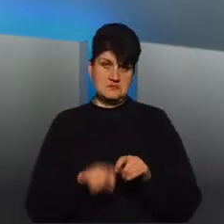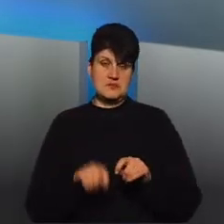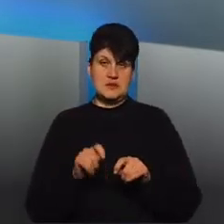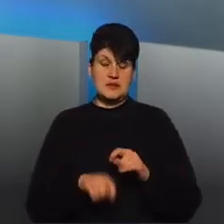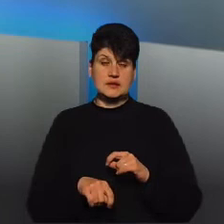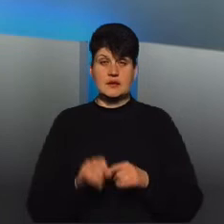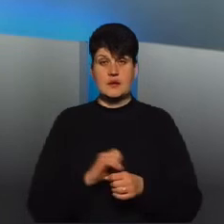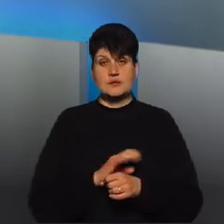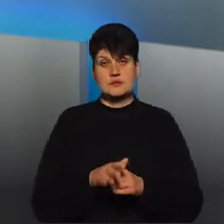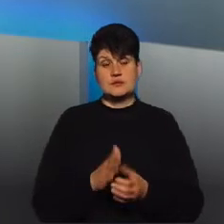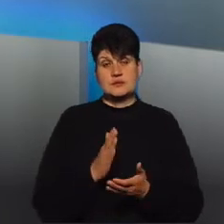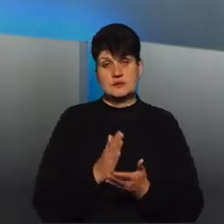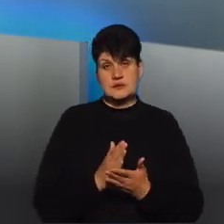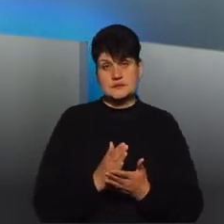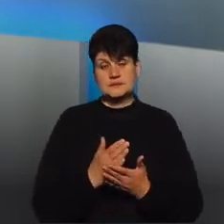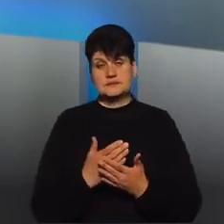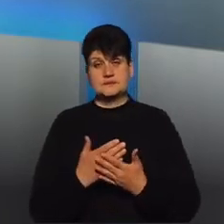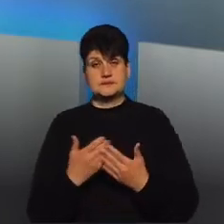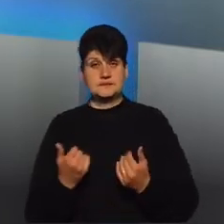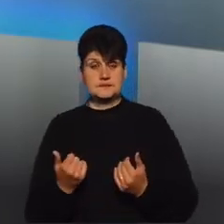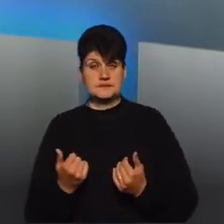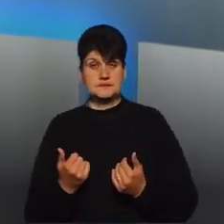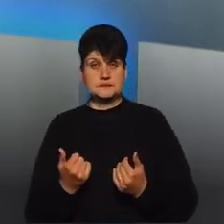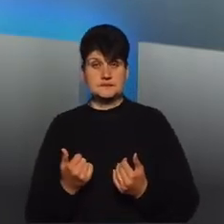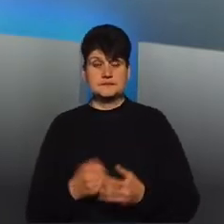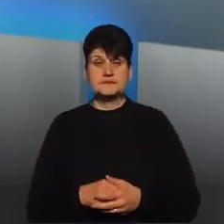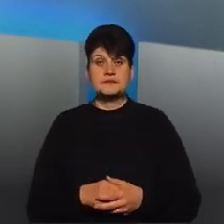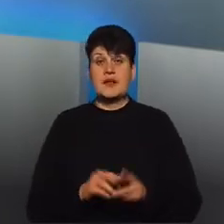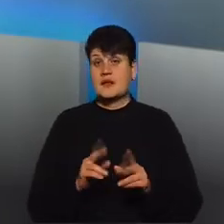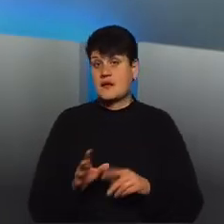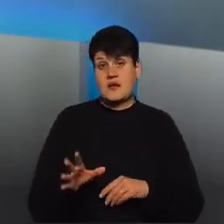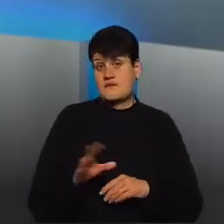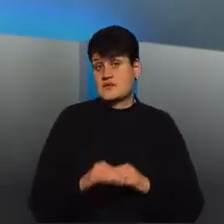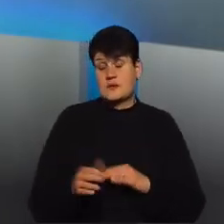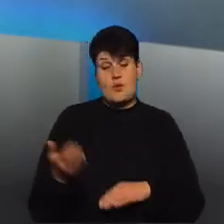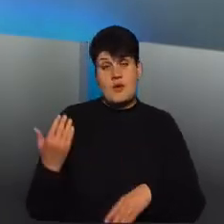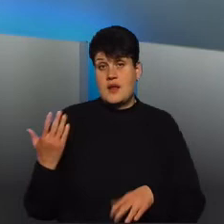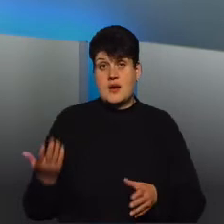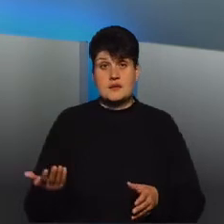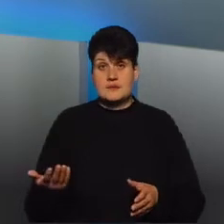діагностувати присутність вірусу SARS-CoV-2, як і всіх попередніх.